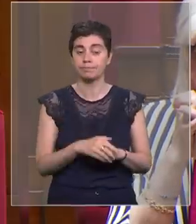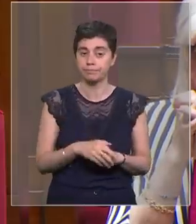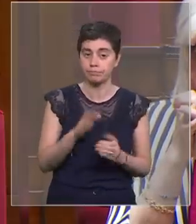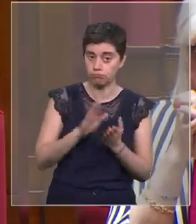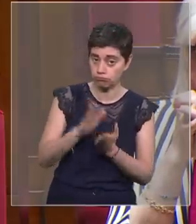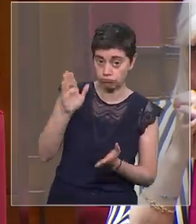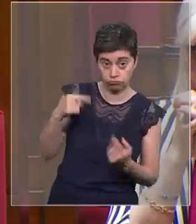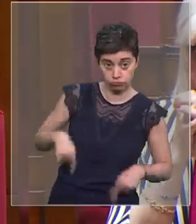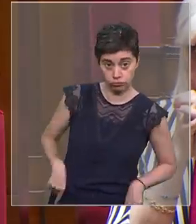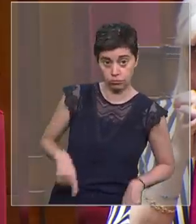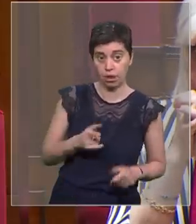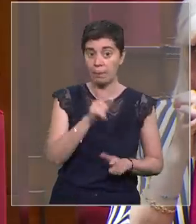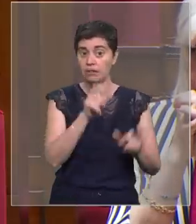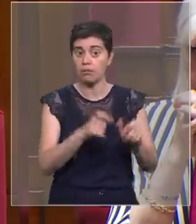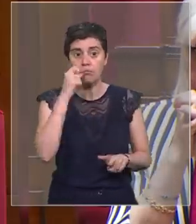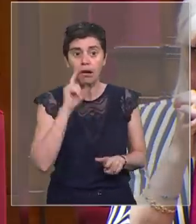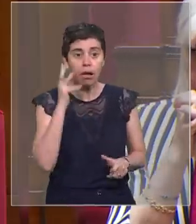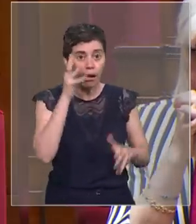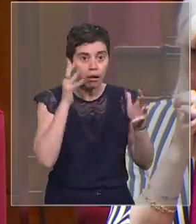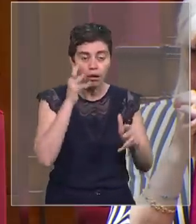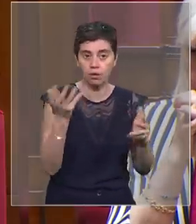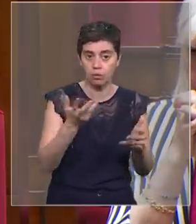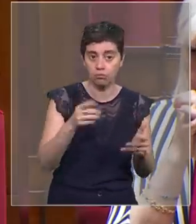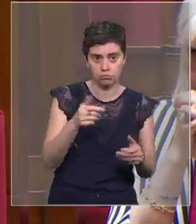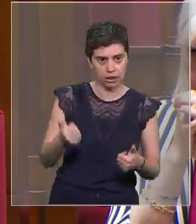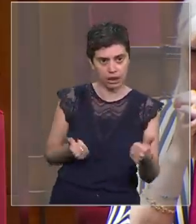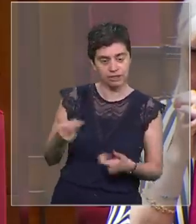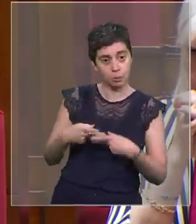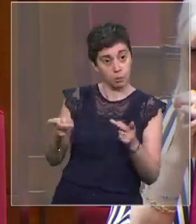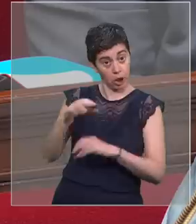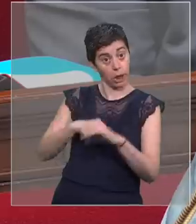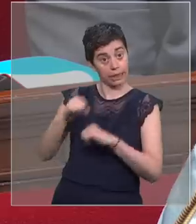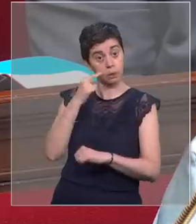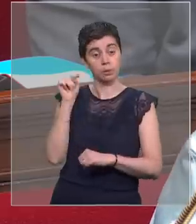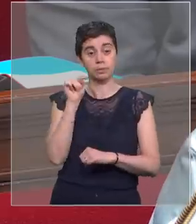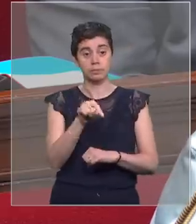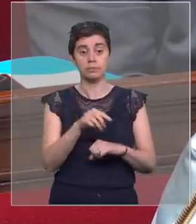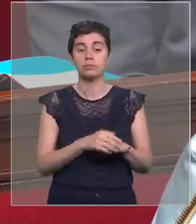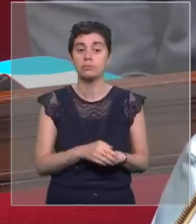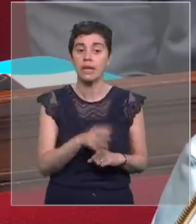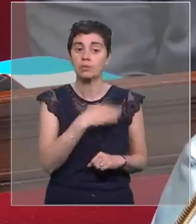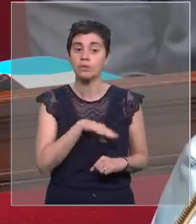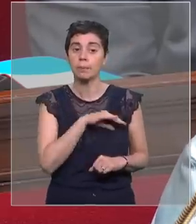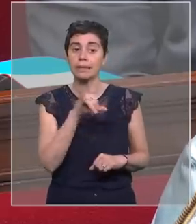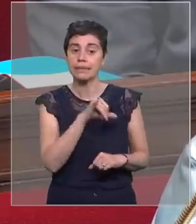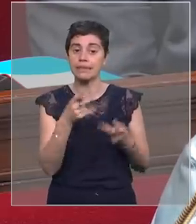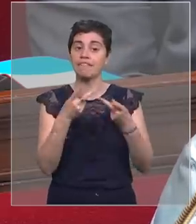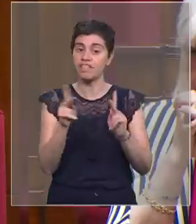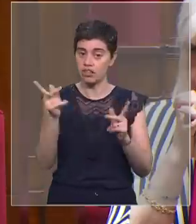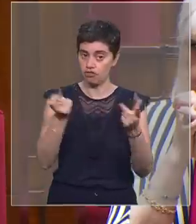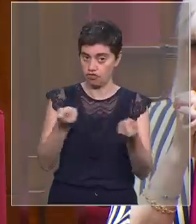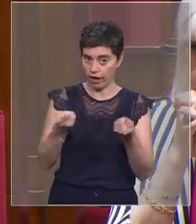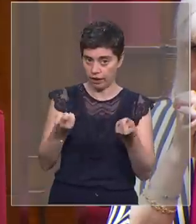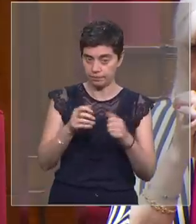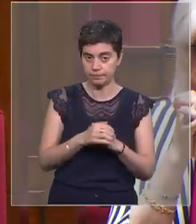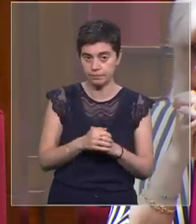inquiétude légitime des parents par la création de ce service public que vous placez sous la responsabilité des communes. Nous répondrons